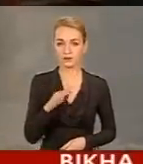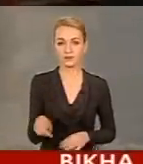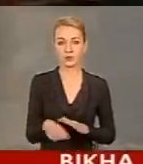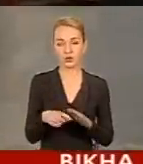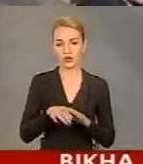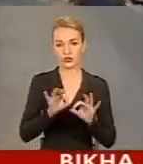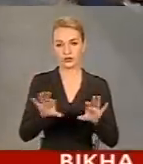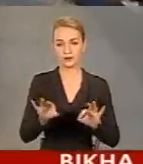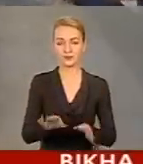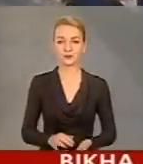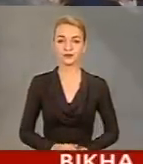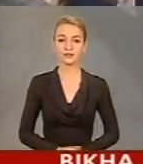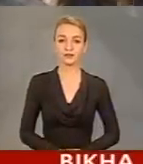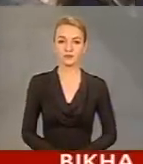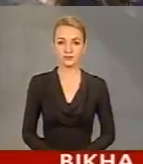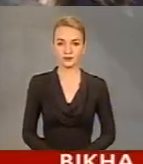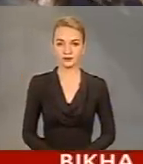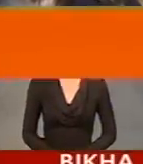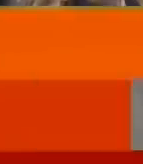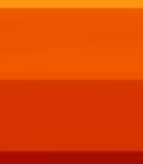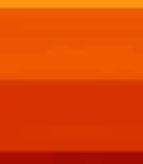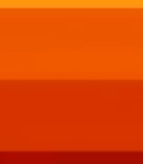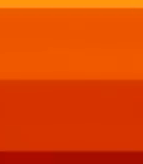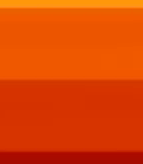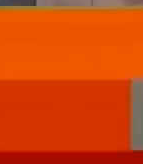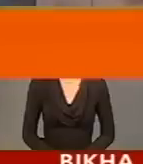Олена Шевчук, Роман Крюков, Роман Волонець, програма «Вікна», СТБ.